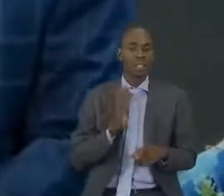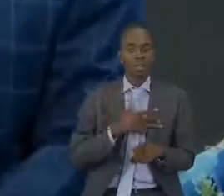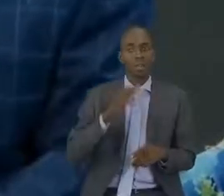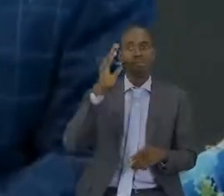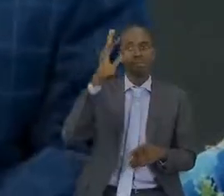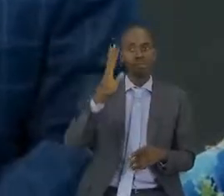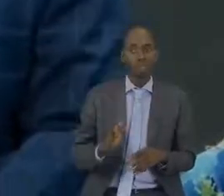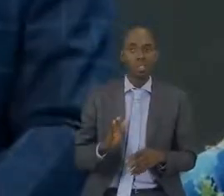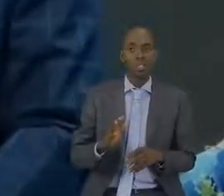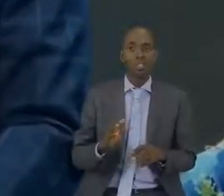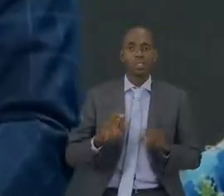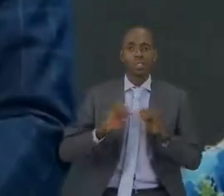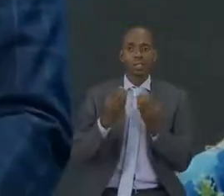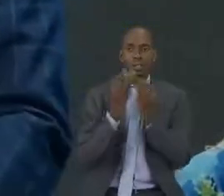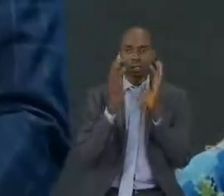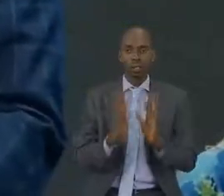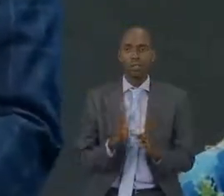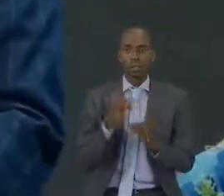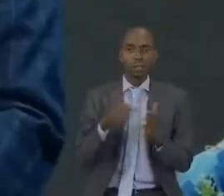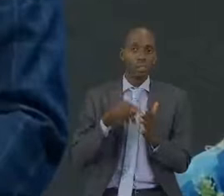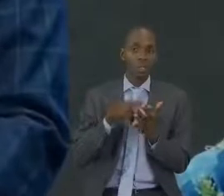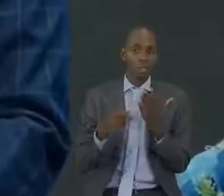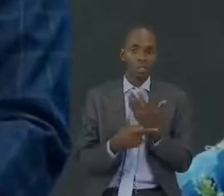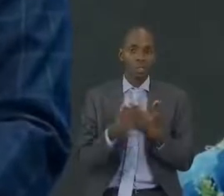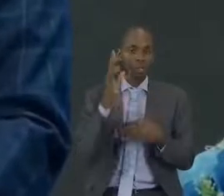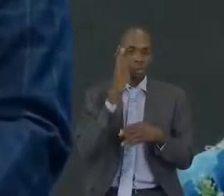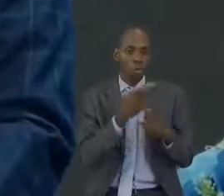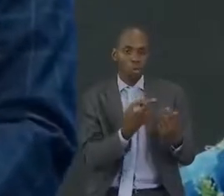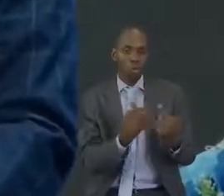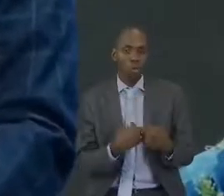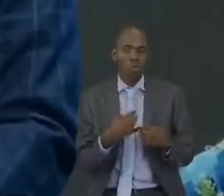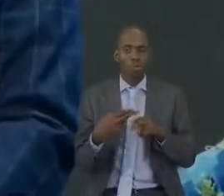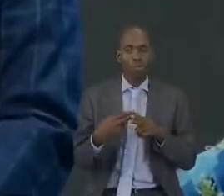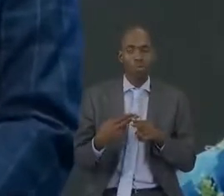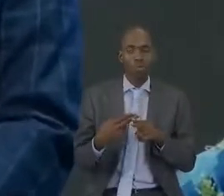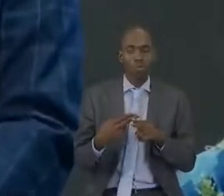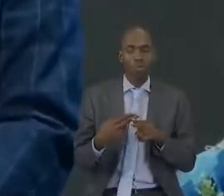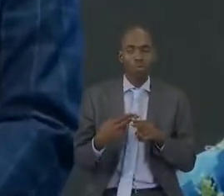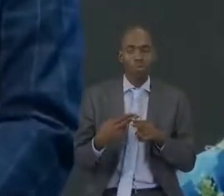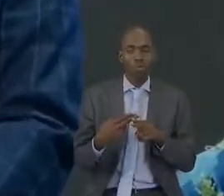Comme notre pasteur, l'organisateur de JCK, viendra dans quelques minutes.